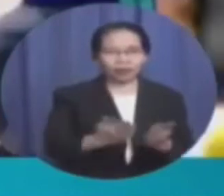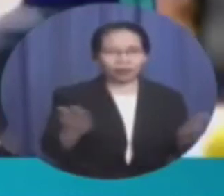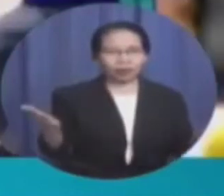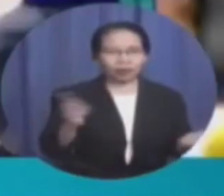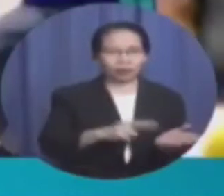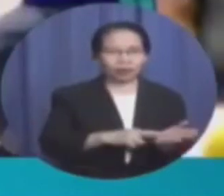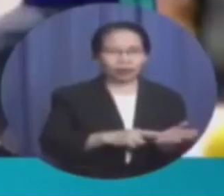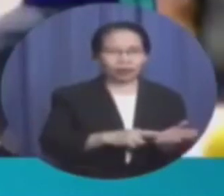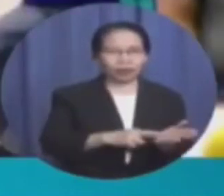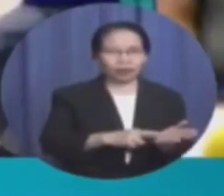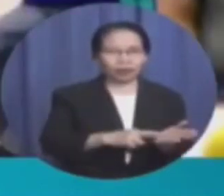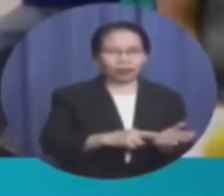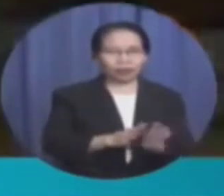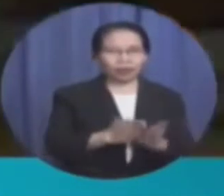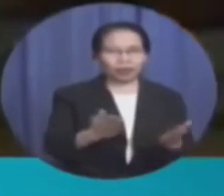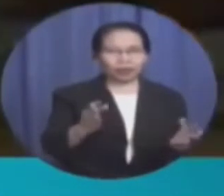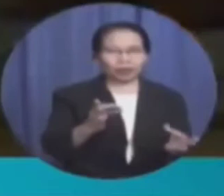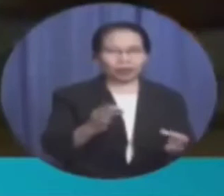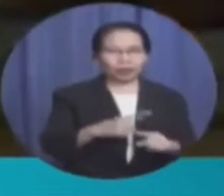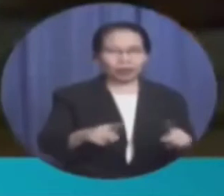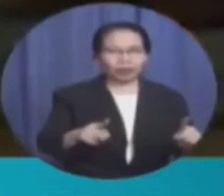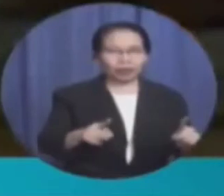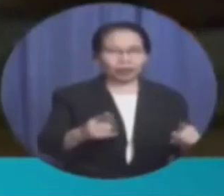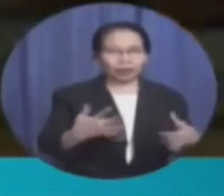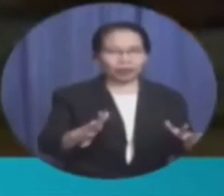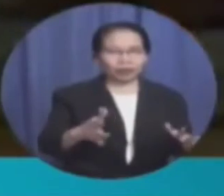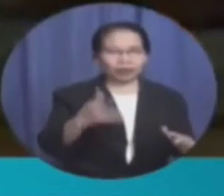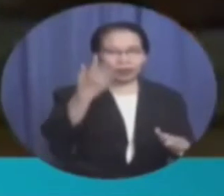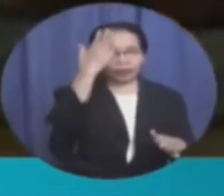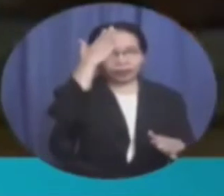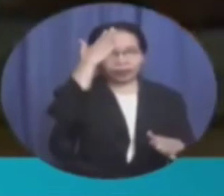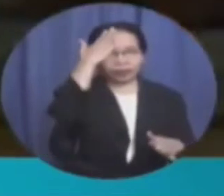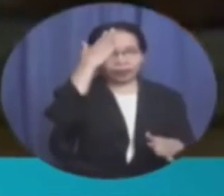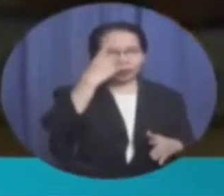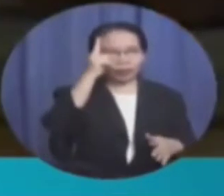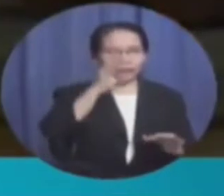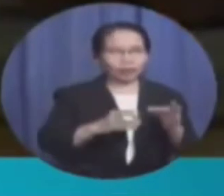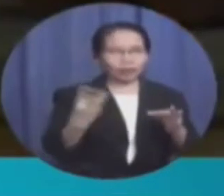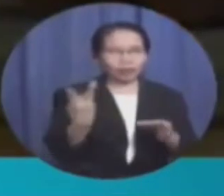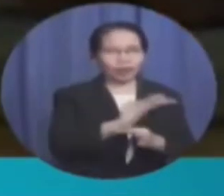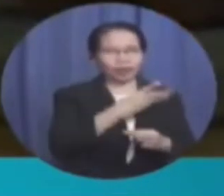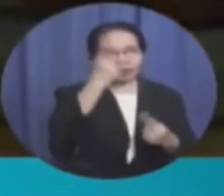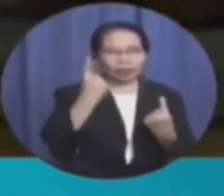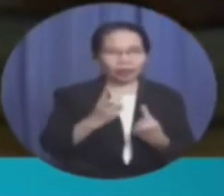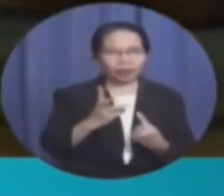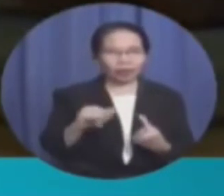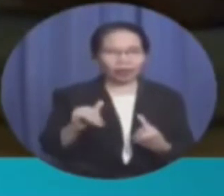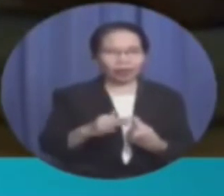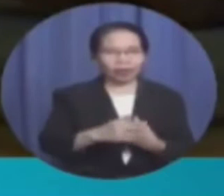natin. Kung matapos nating makilala at tanggapin ang katotohanan,